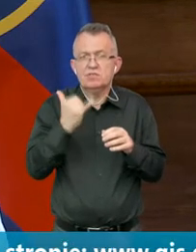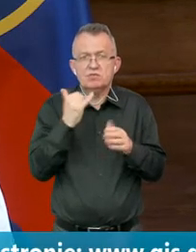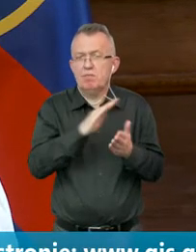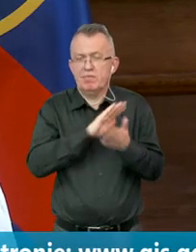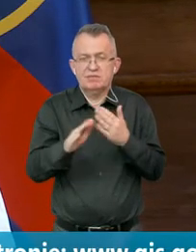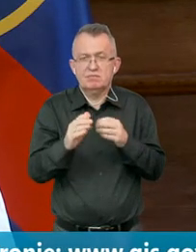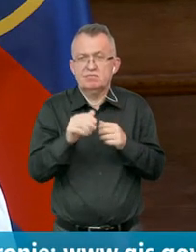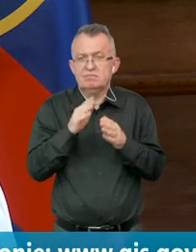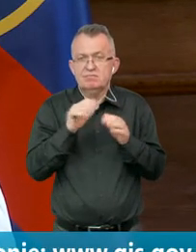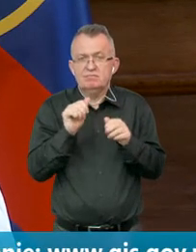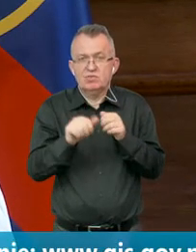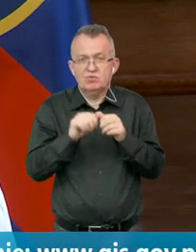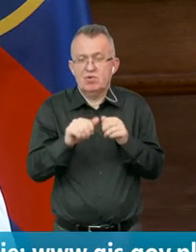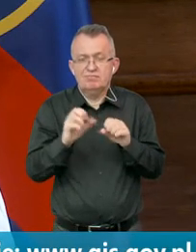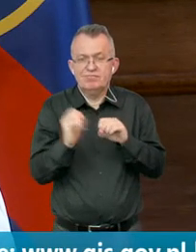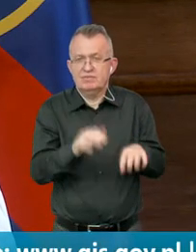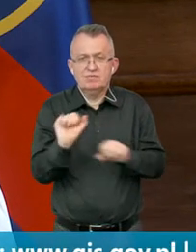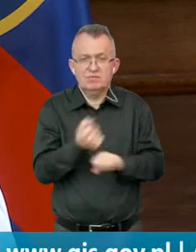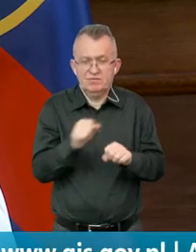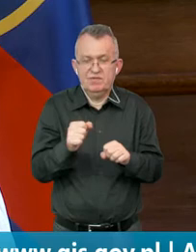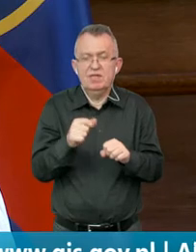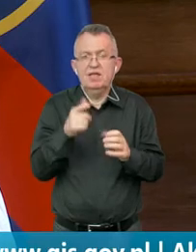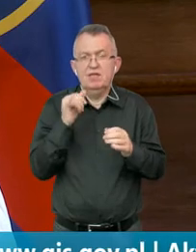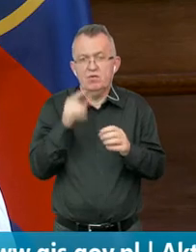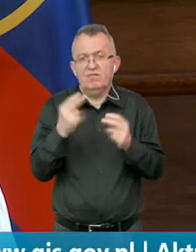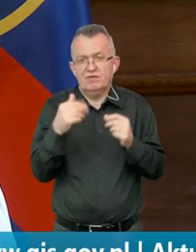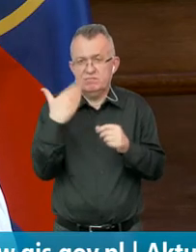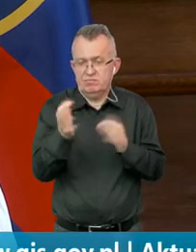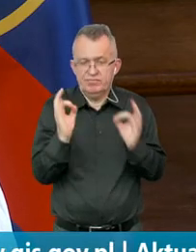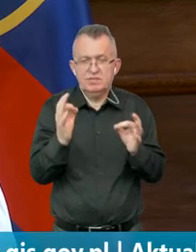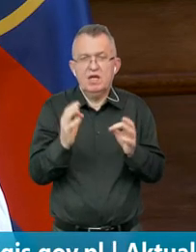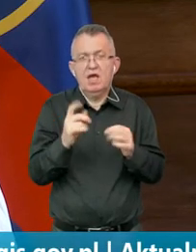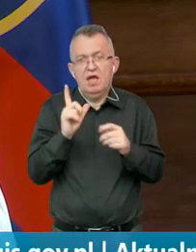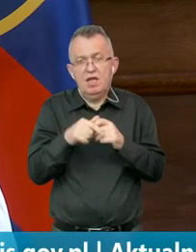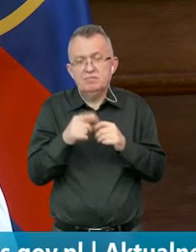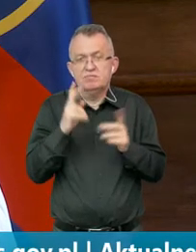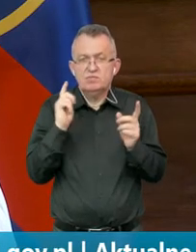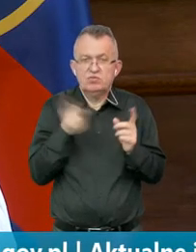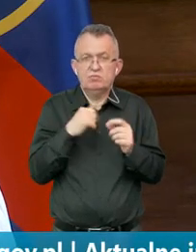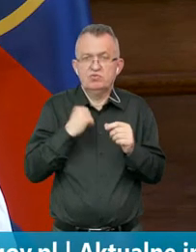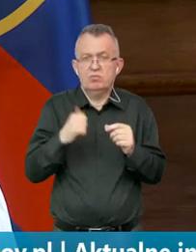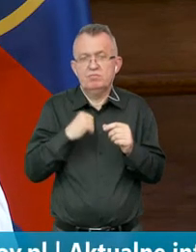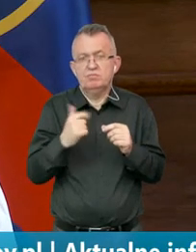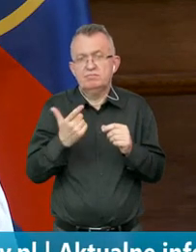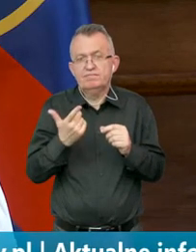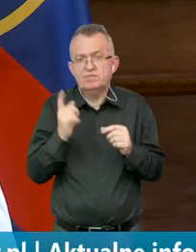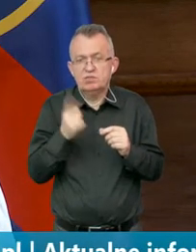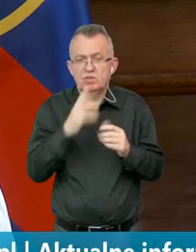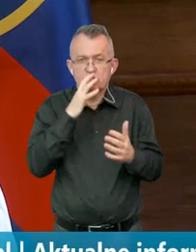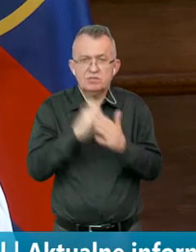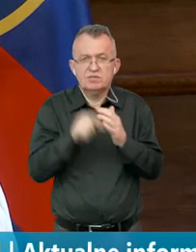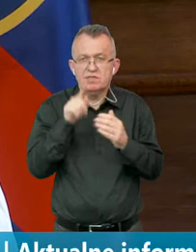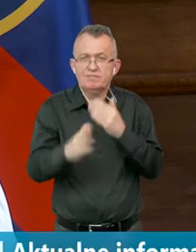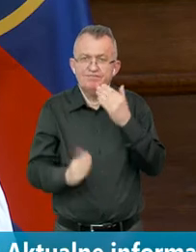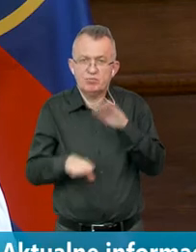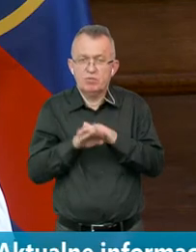bez miejsca w przedszkolu, to gwarantujemy. Natomiast no, trzeba tutaj skorzystać z tej oferty,